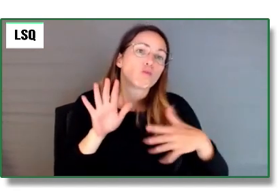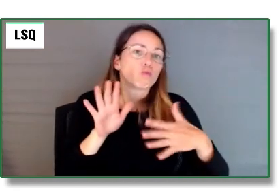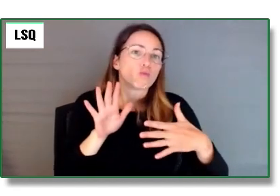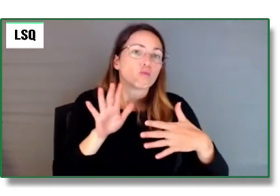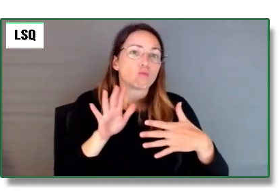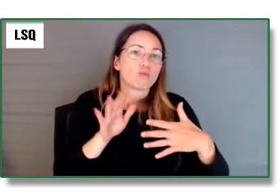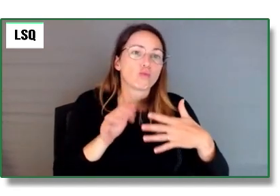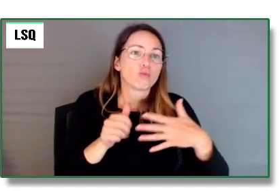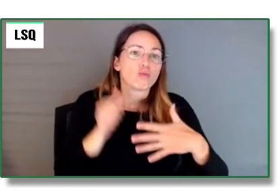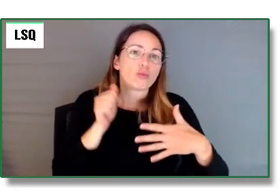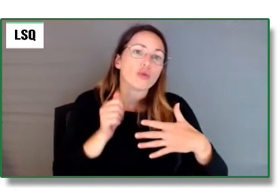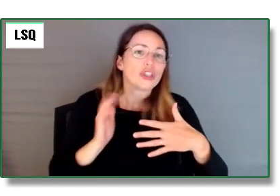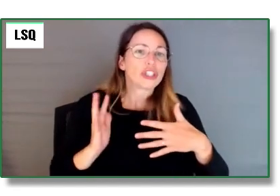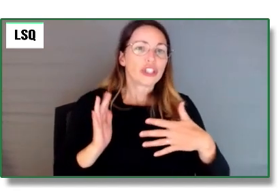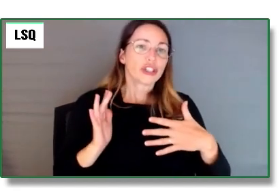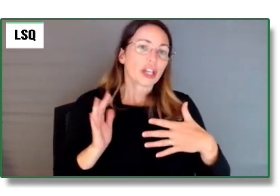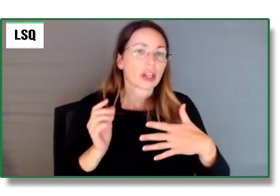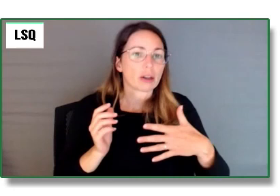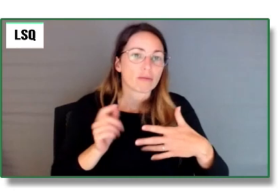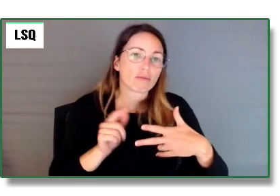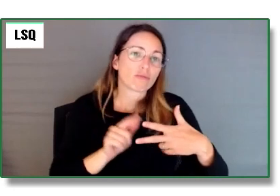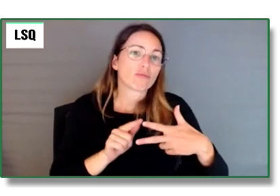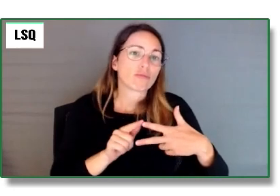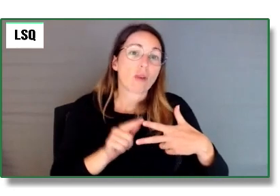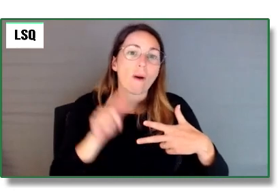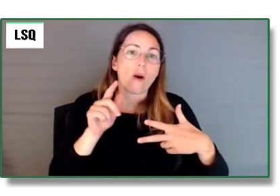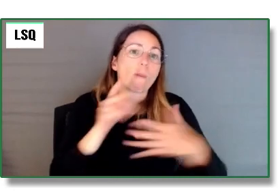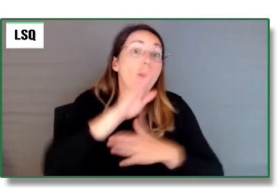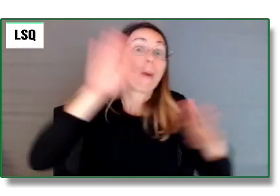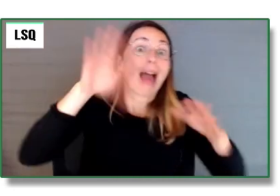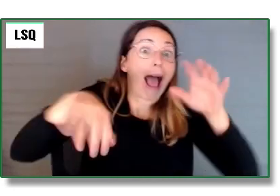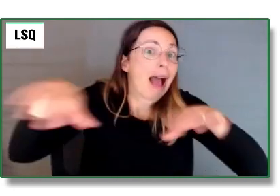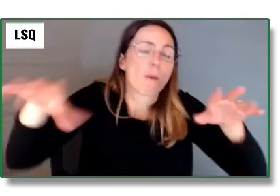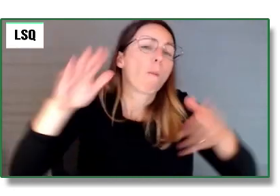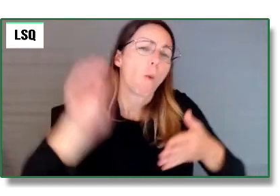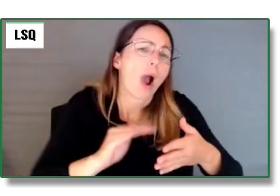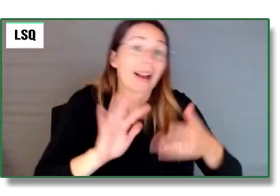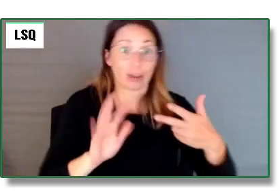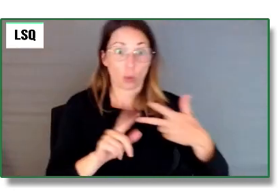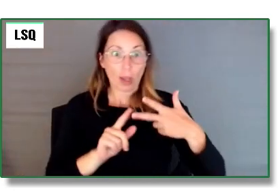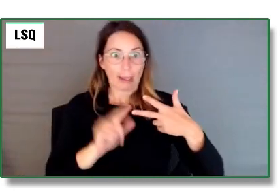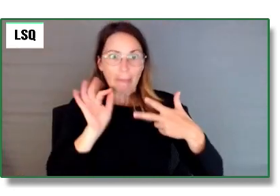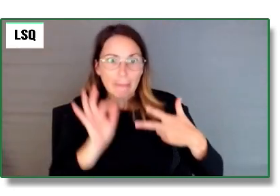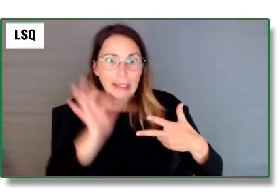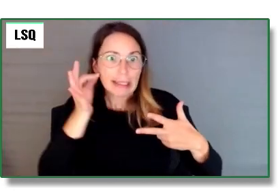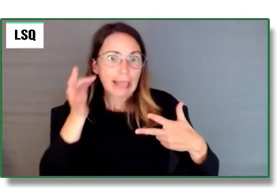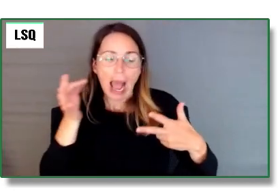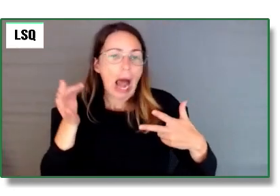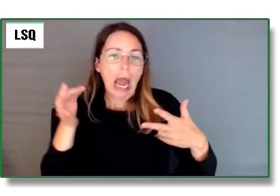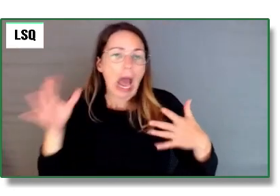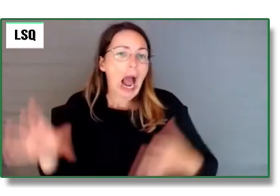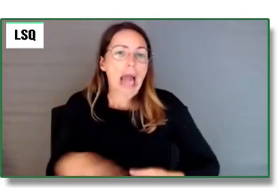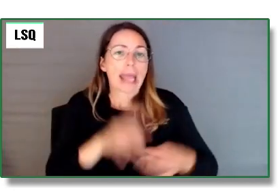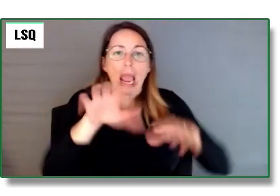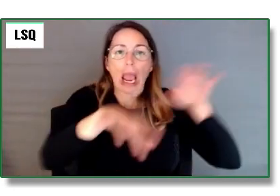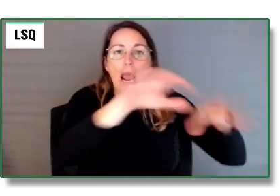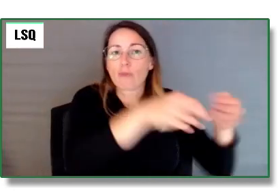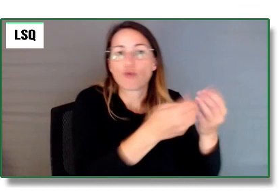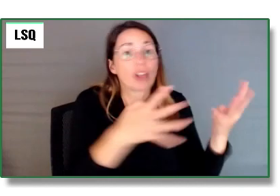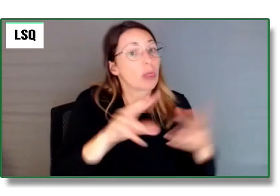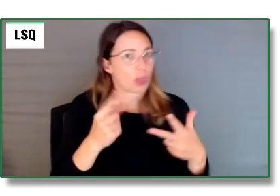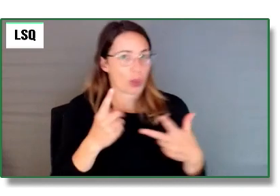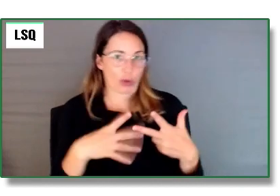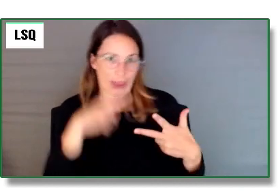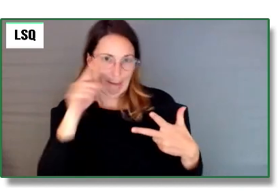moins omniprésent. Le numéro 3 est un café spécialisé qui ne fait pas partie d'une chaîne. Il est également noté qu'en cas de pandémie,